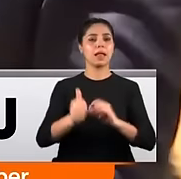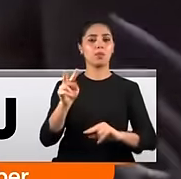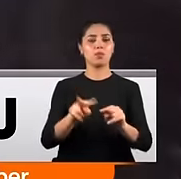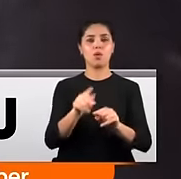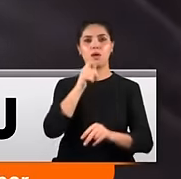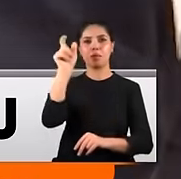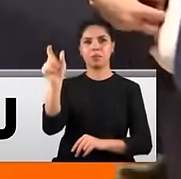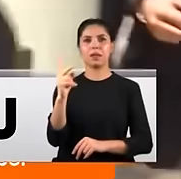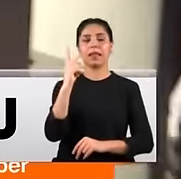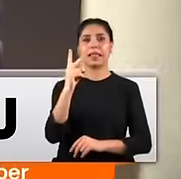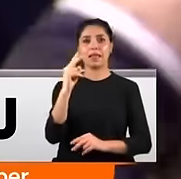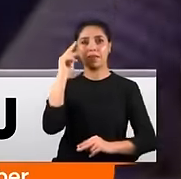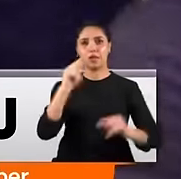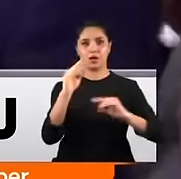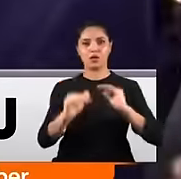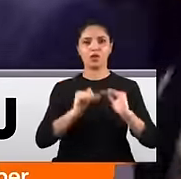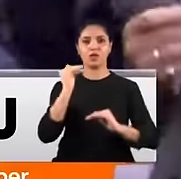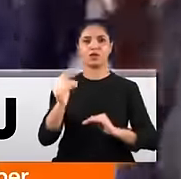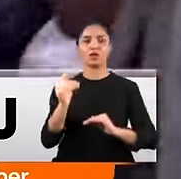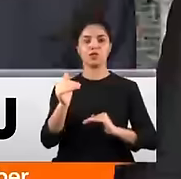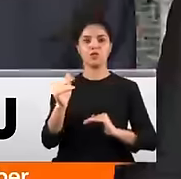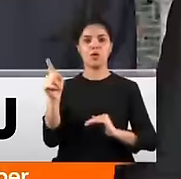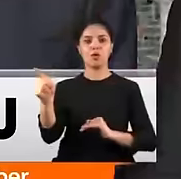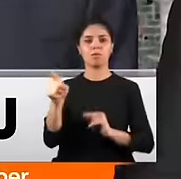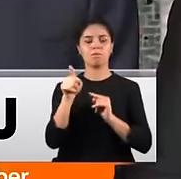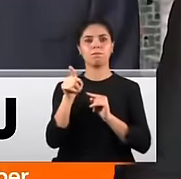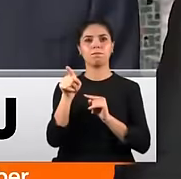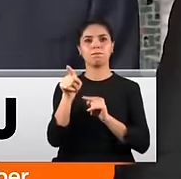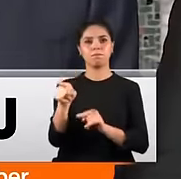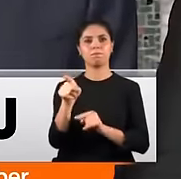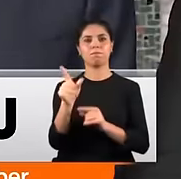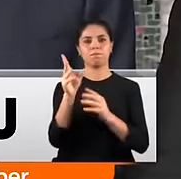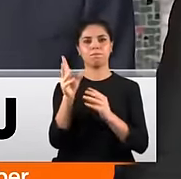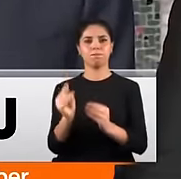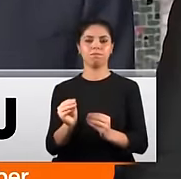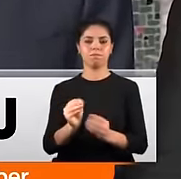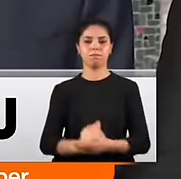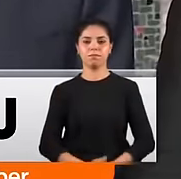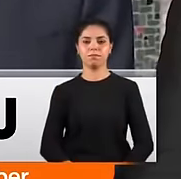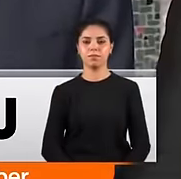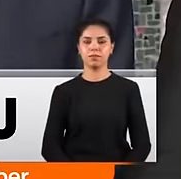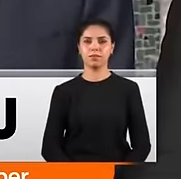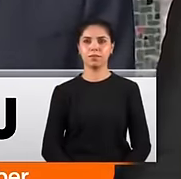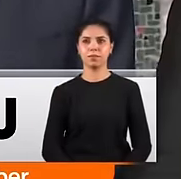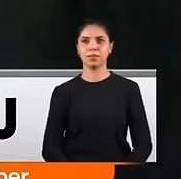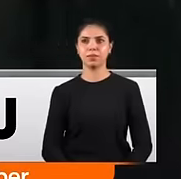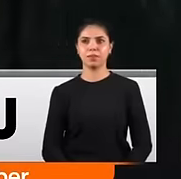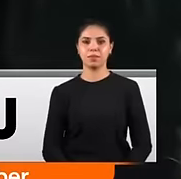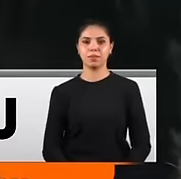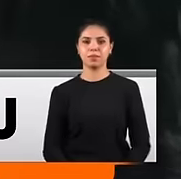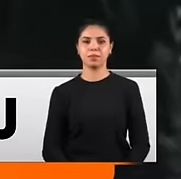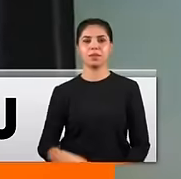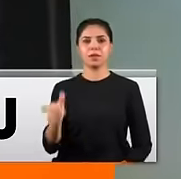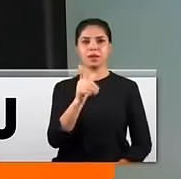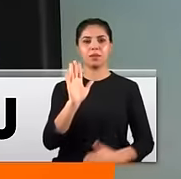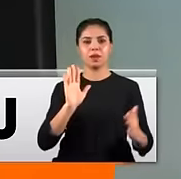kez görüşmesinin ardından İnce'yi yakın markaja aldı. Önümüzdeki günlerde Sayın Muharrem İnce ile bir araya geleceğiz ve görüşeceğiz. Kameralar